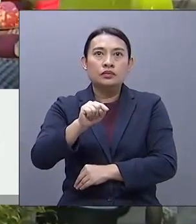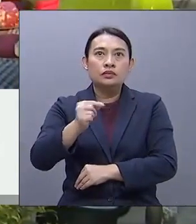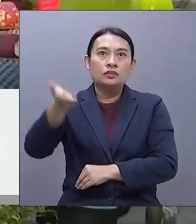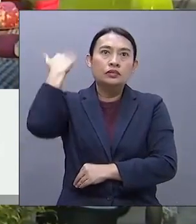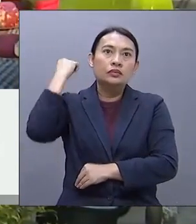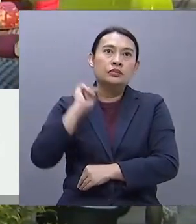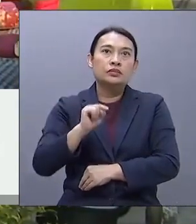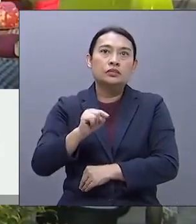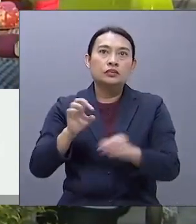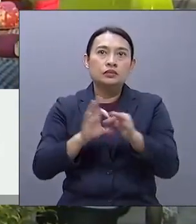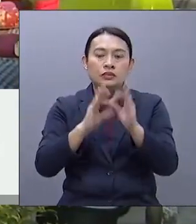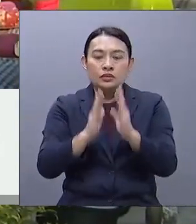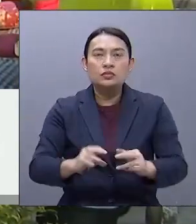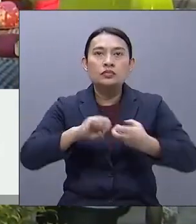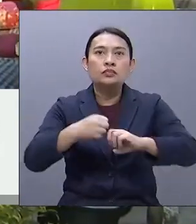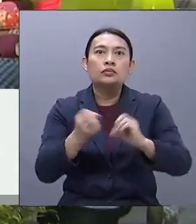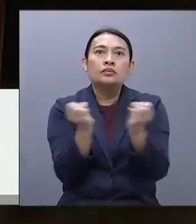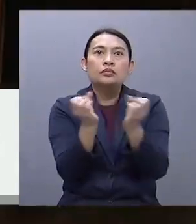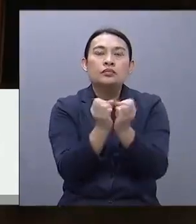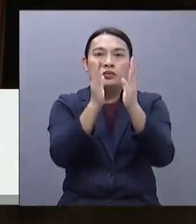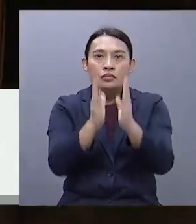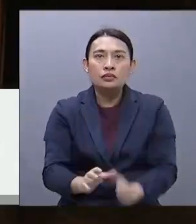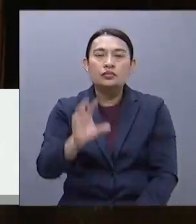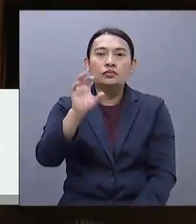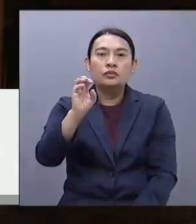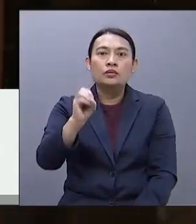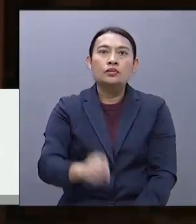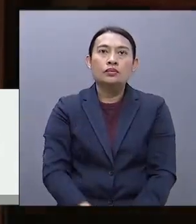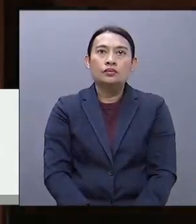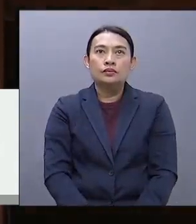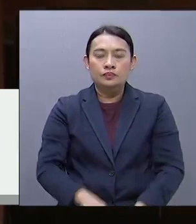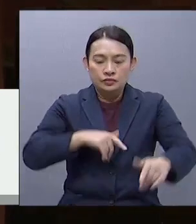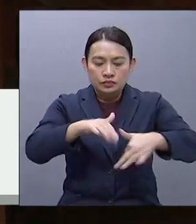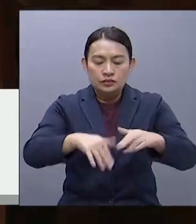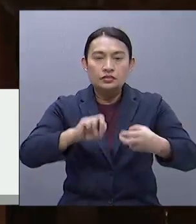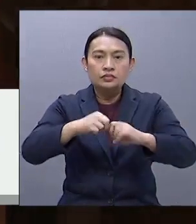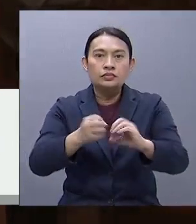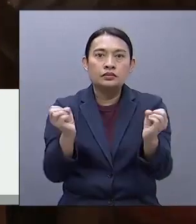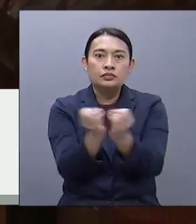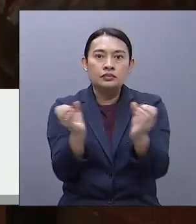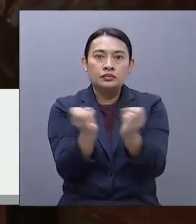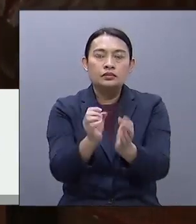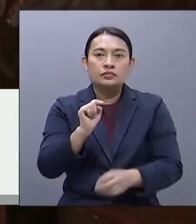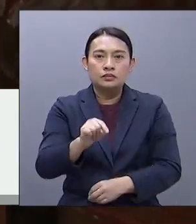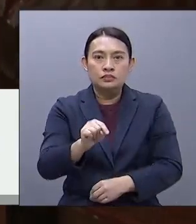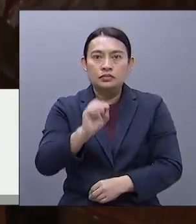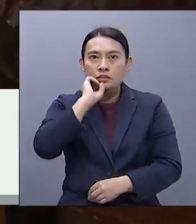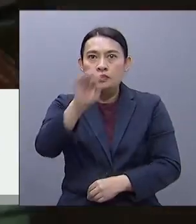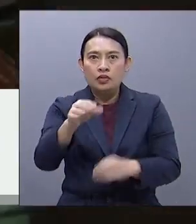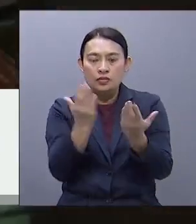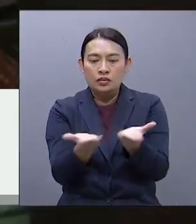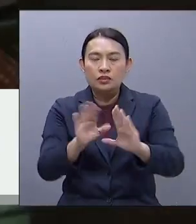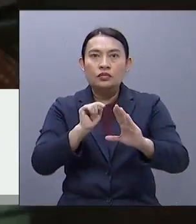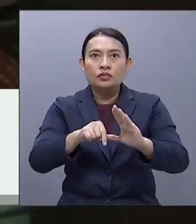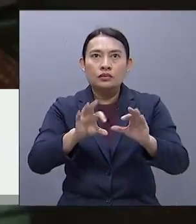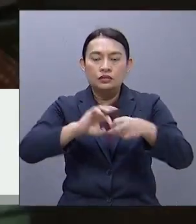ครับมีผู้ได้รับผลกระทบเกือบ50รายครับชาวบ้านผู้ได้รับผลกระทบรายนี้บอกนะครับว่าครอบครัวได้รับผลกระท